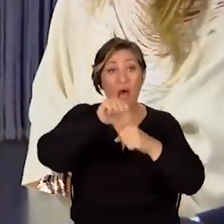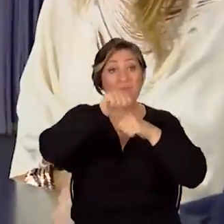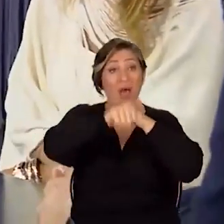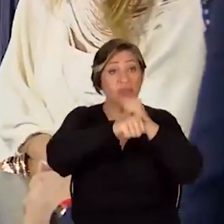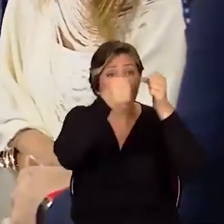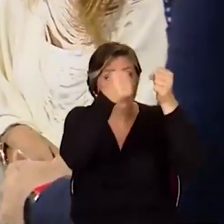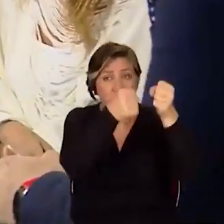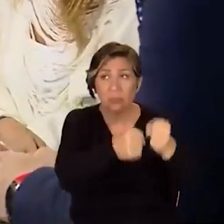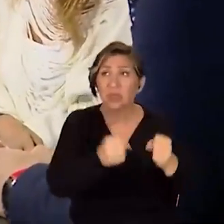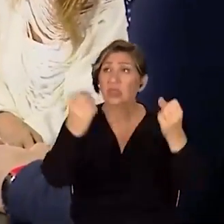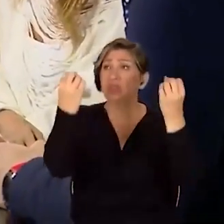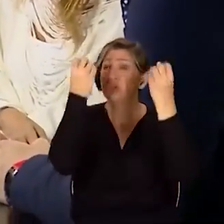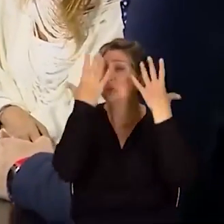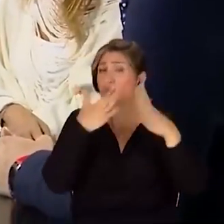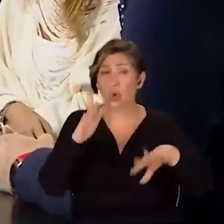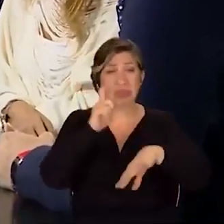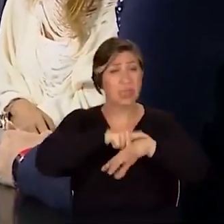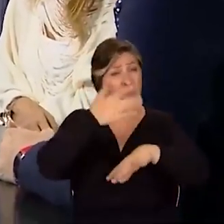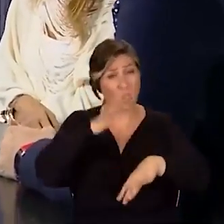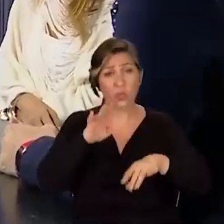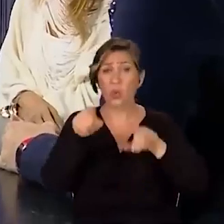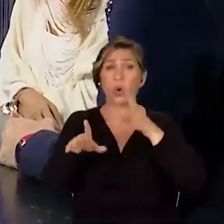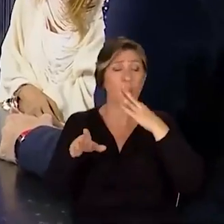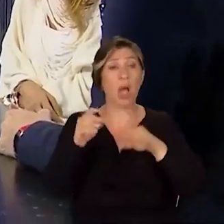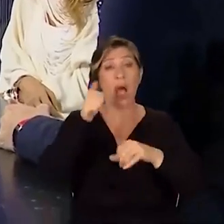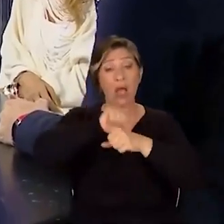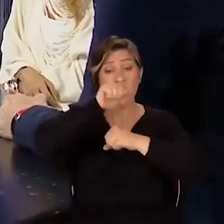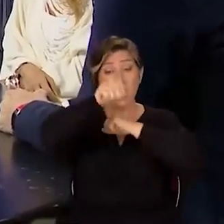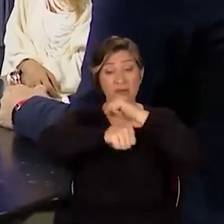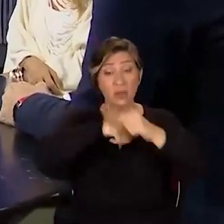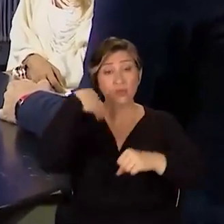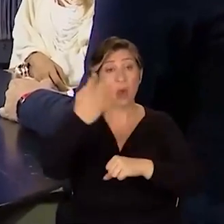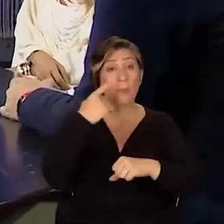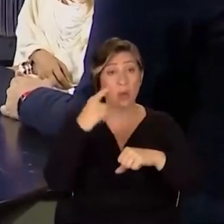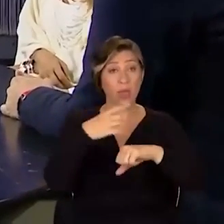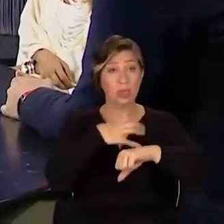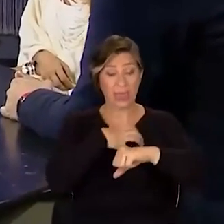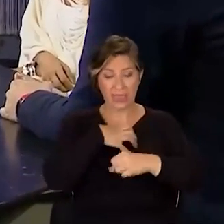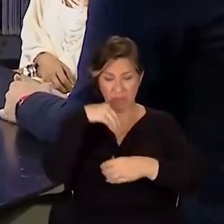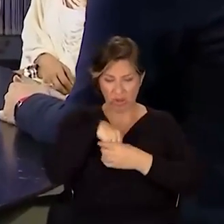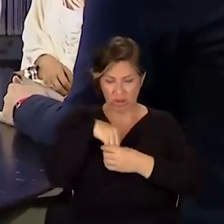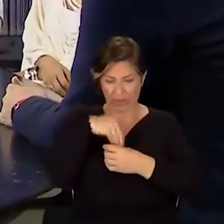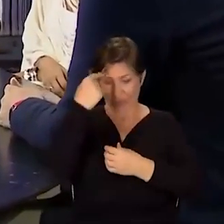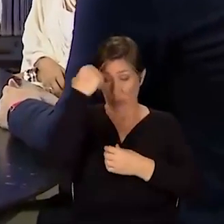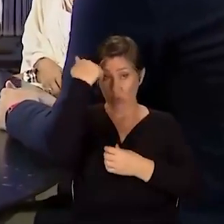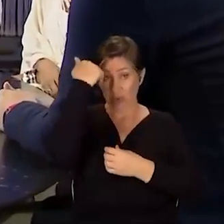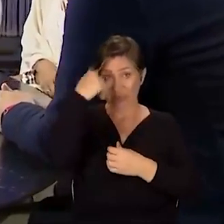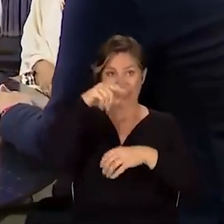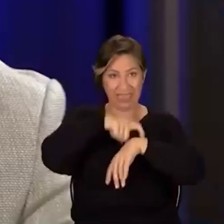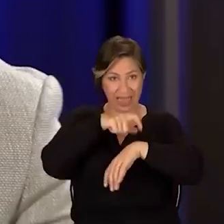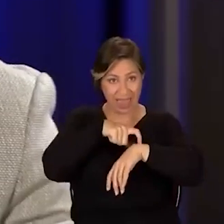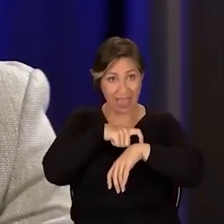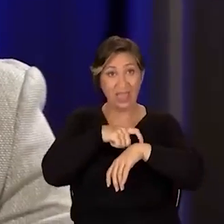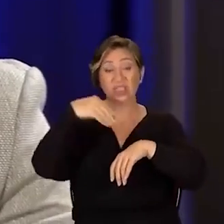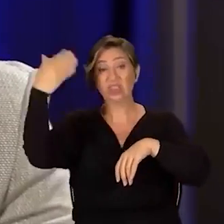kalıyor. Hiç ışık yok, saat yok, şu yok, bu yok. Ama 6 hafta sonunda bakıyorlar ki kendi içindeki saatle, bizim içimizdeki